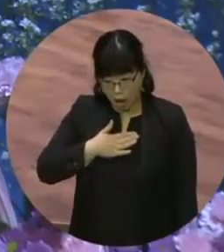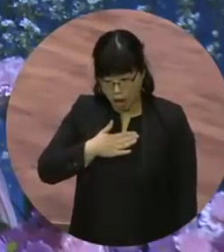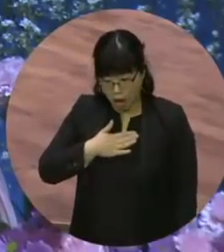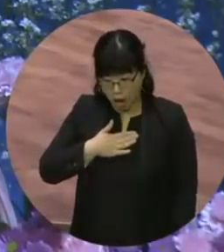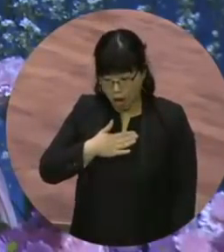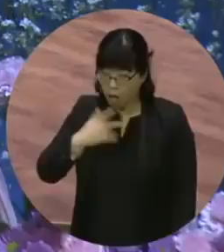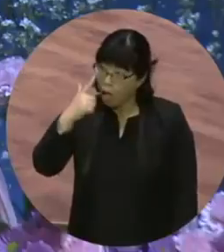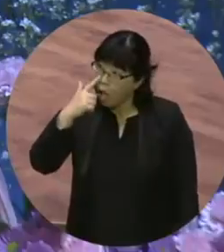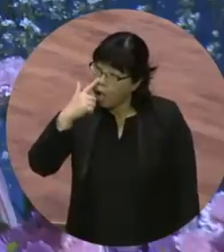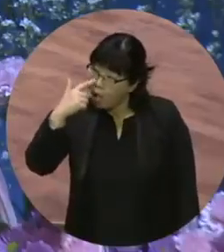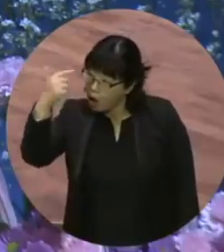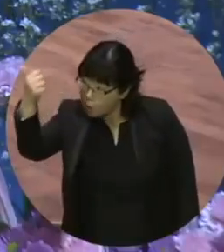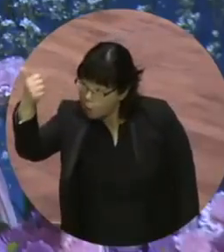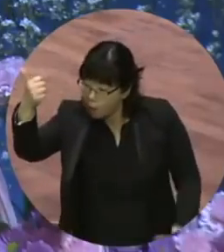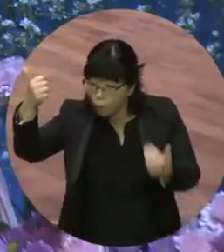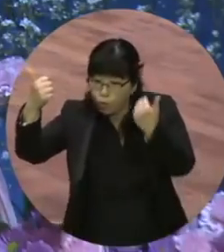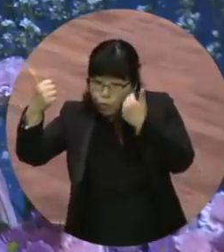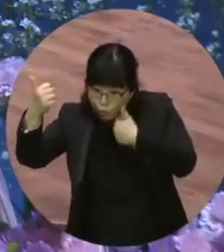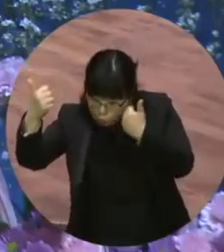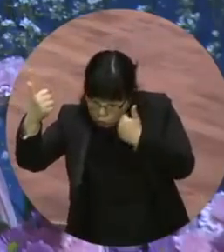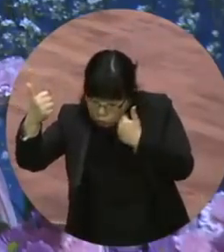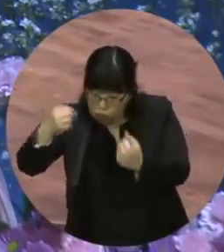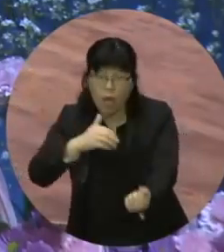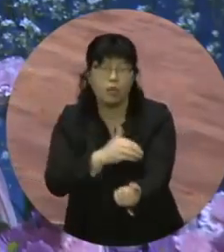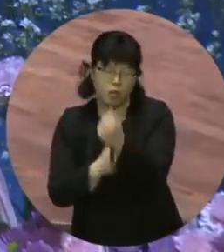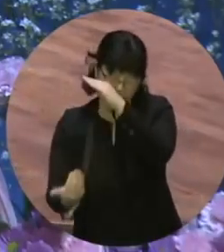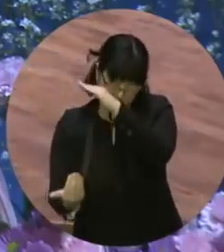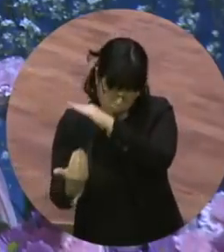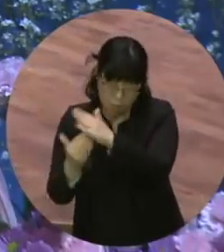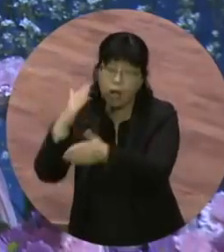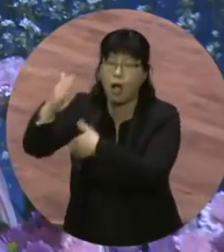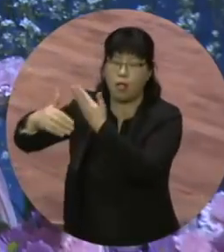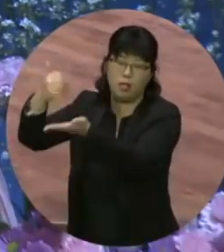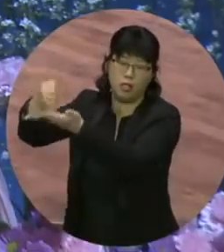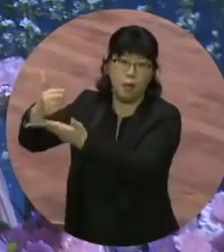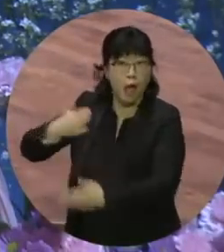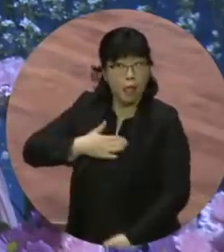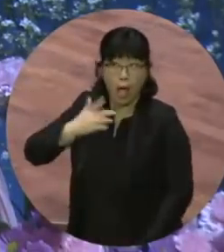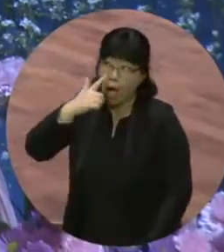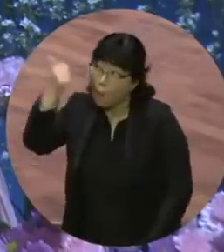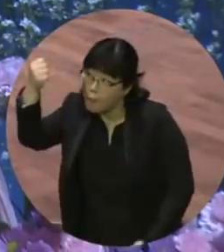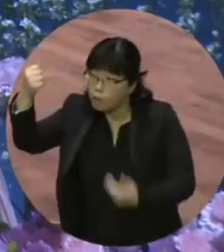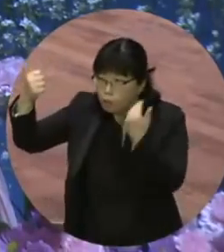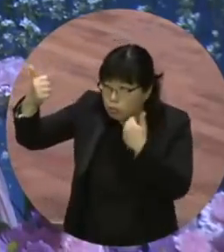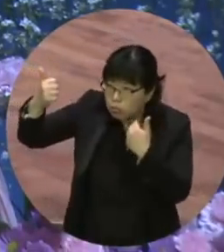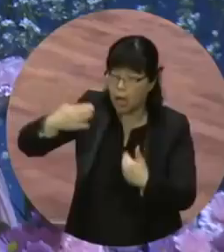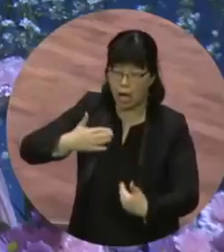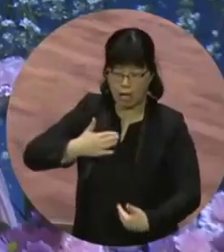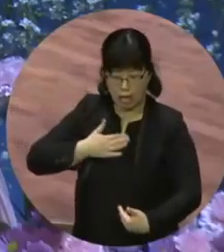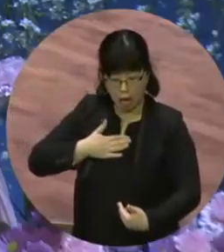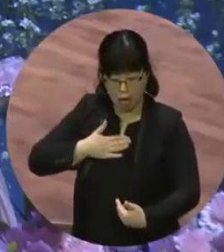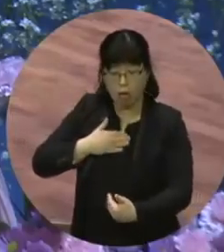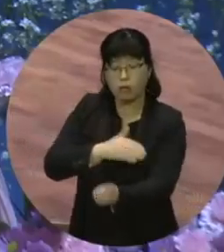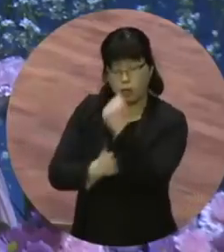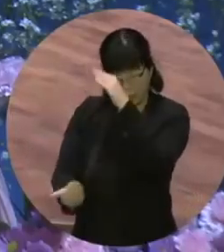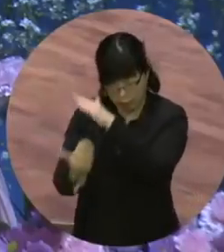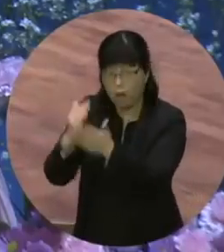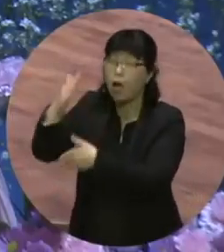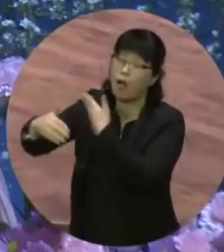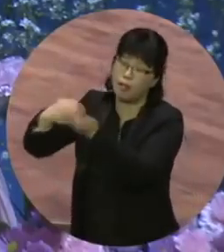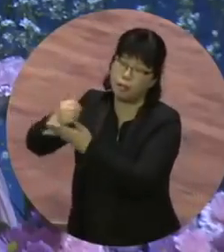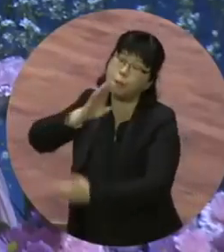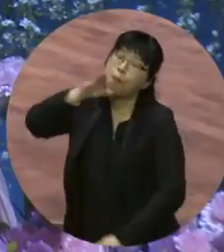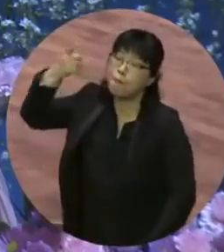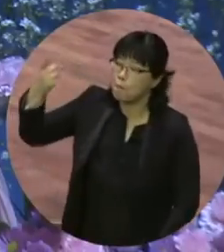아버지가 되기 때문이에요. 우리의 아버지가 되기 때문이에요. 아멘? 그러니까 여러분 남편